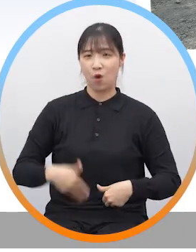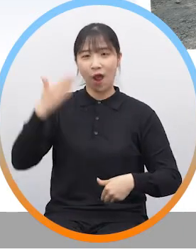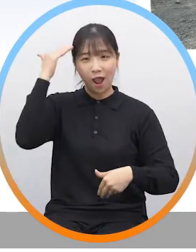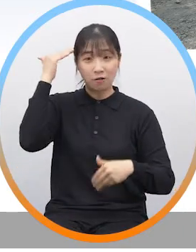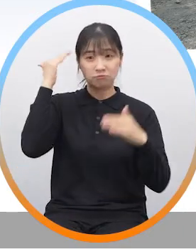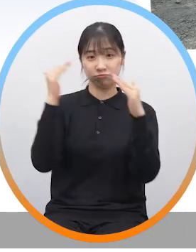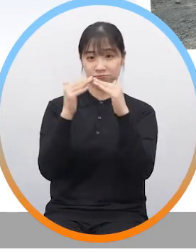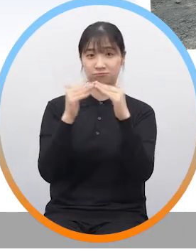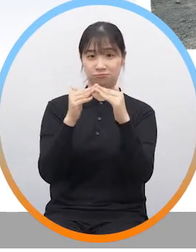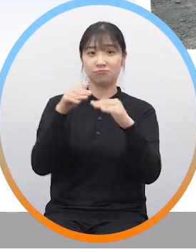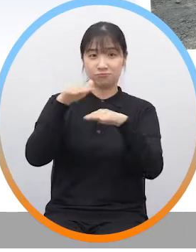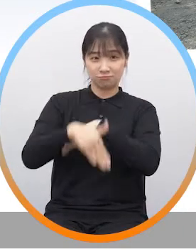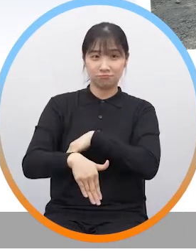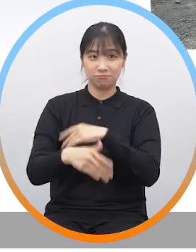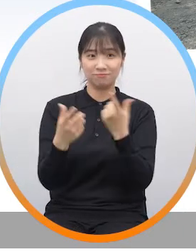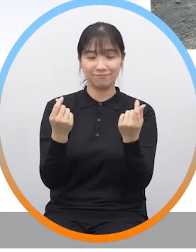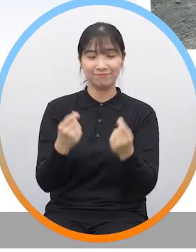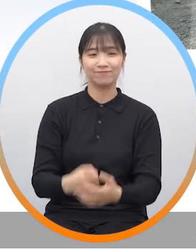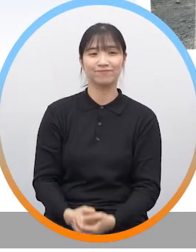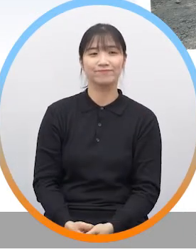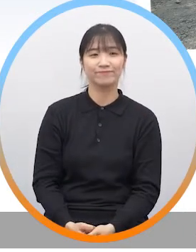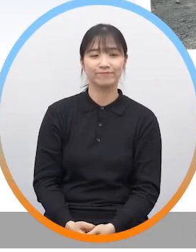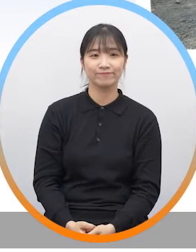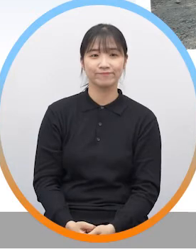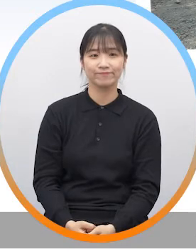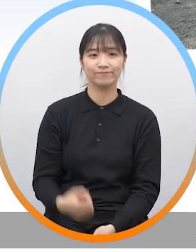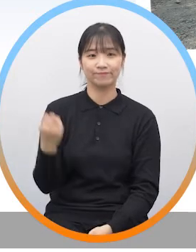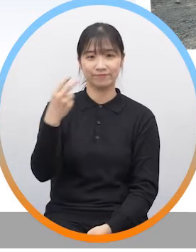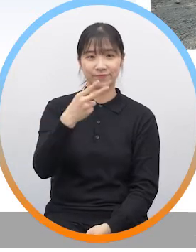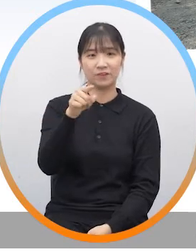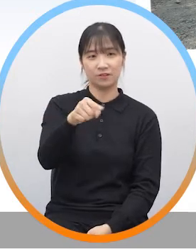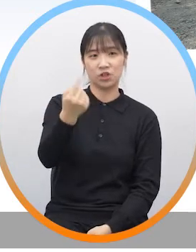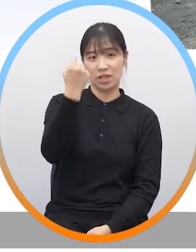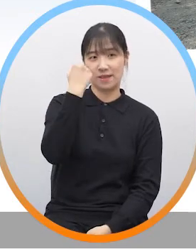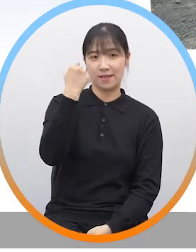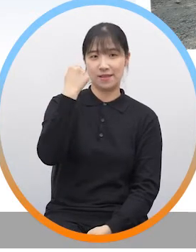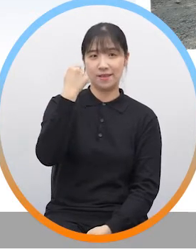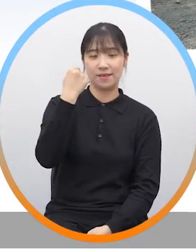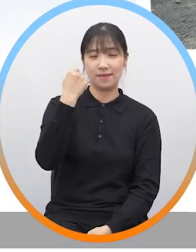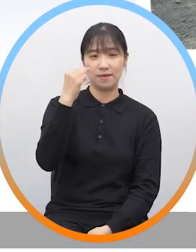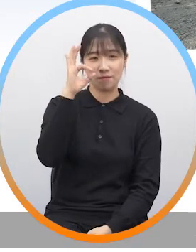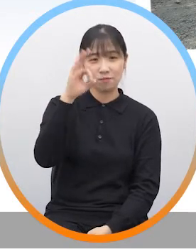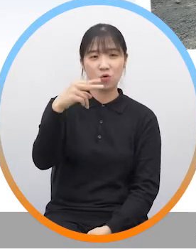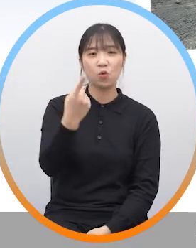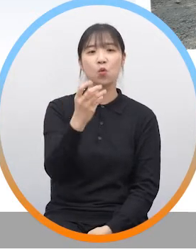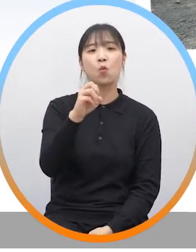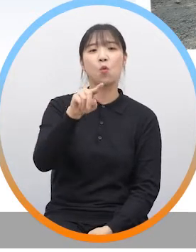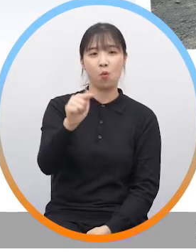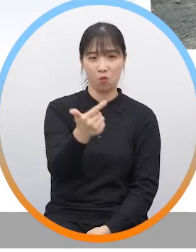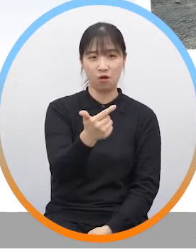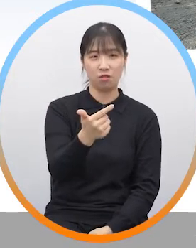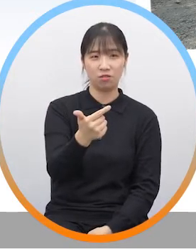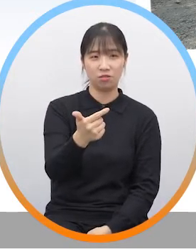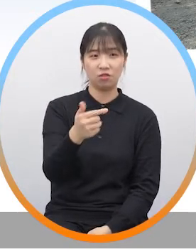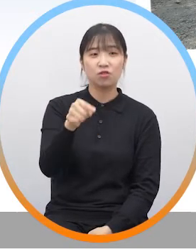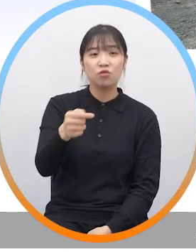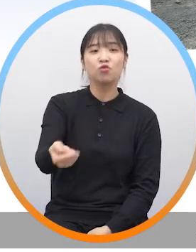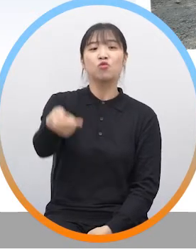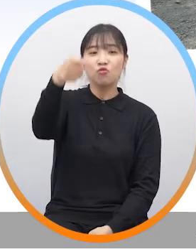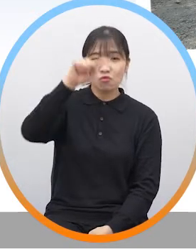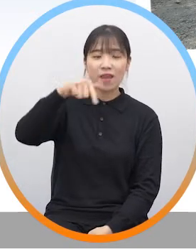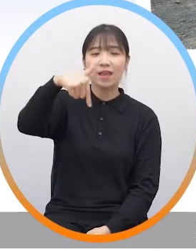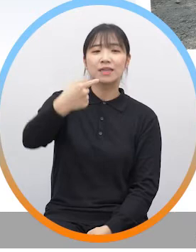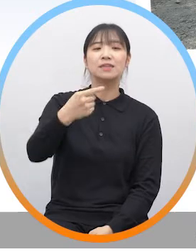비어져야 한다고 그랬습니다. 한옥에서는. 자, 그리고 저 뒤에 이제 동원이 있고요. 동원 뒤에